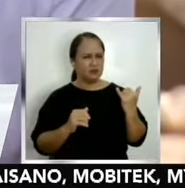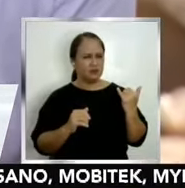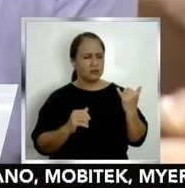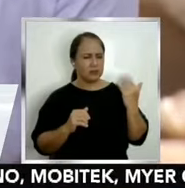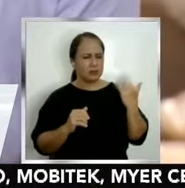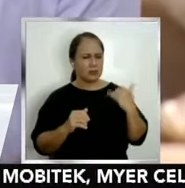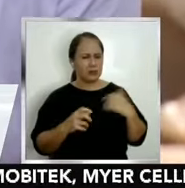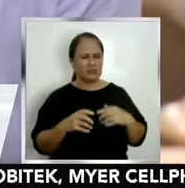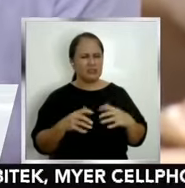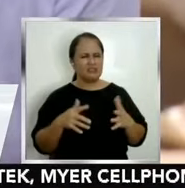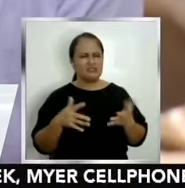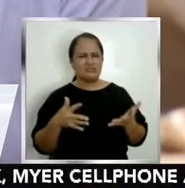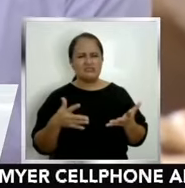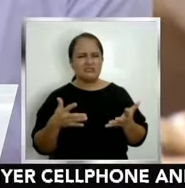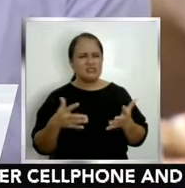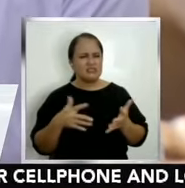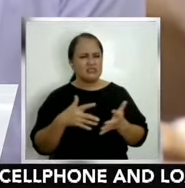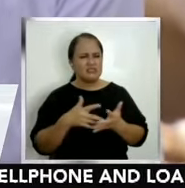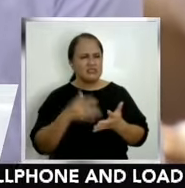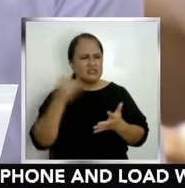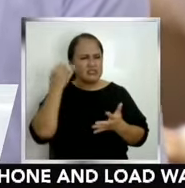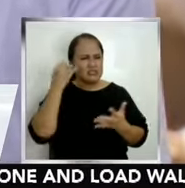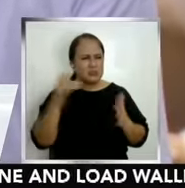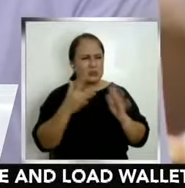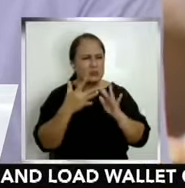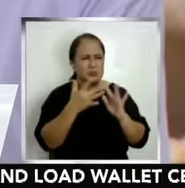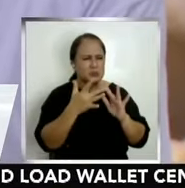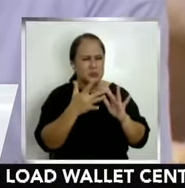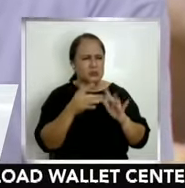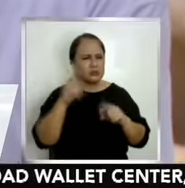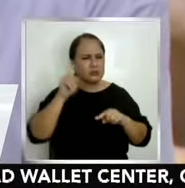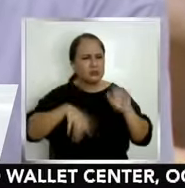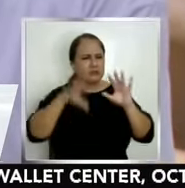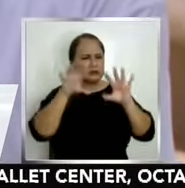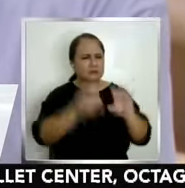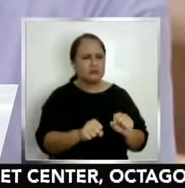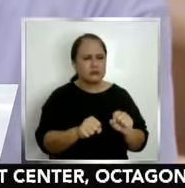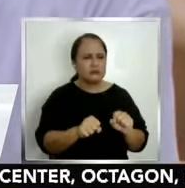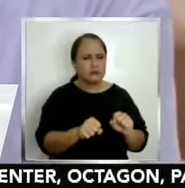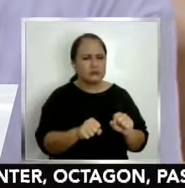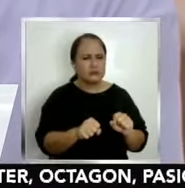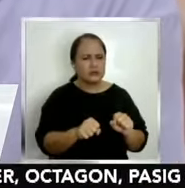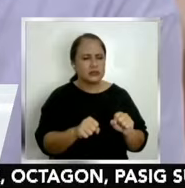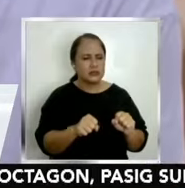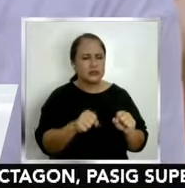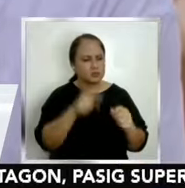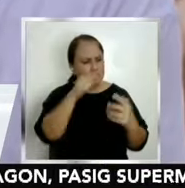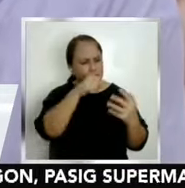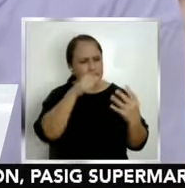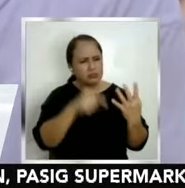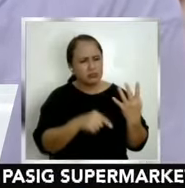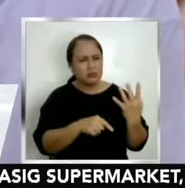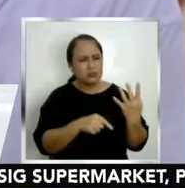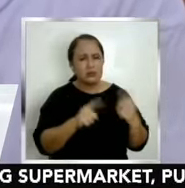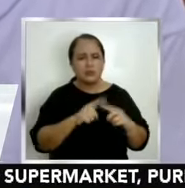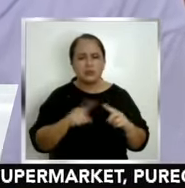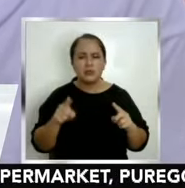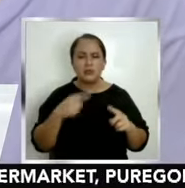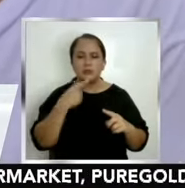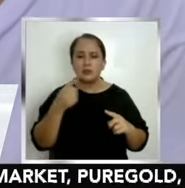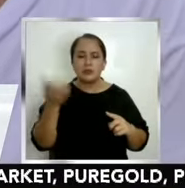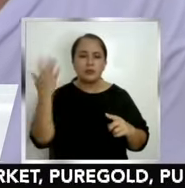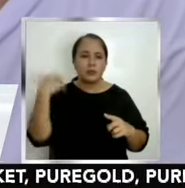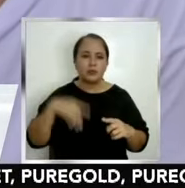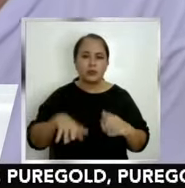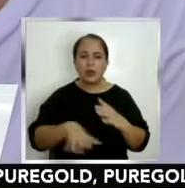kanilang intelligence network na hindi nila mahuli yung mga salary na yan? Samantalang sabi nila nung una, ilabas lang yung